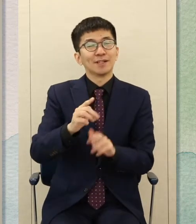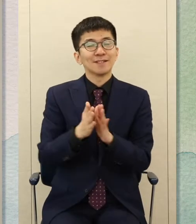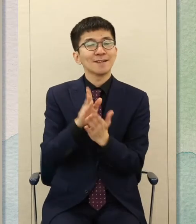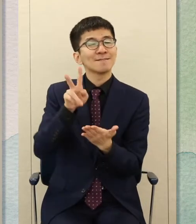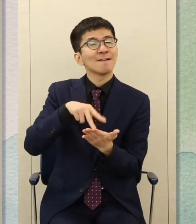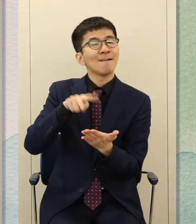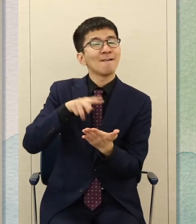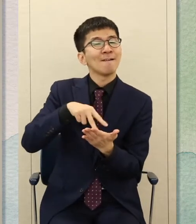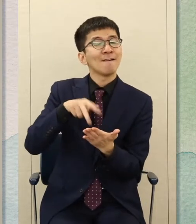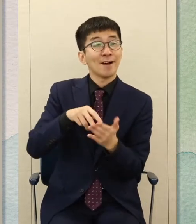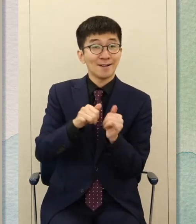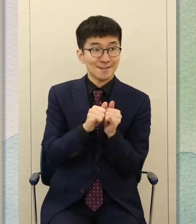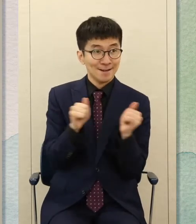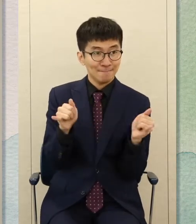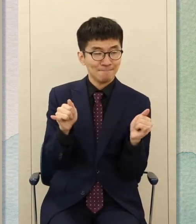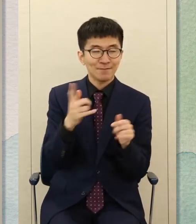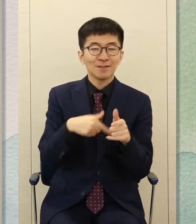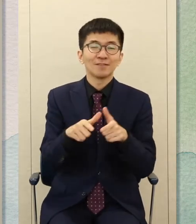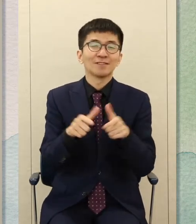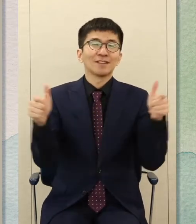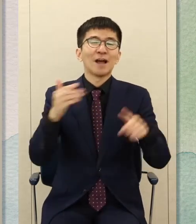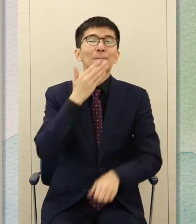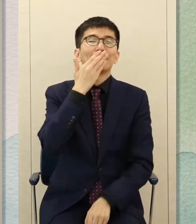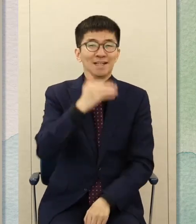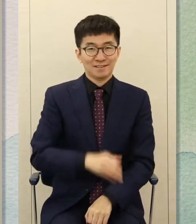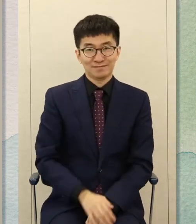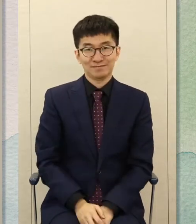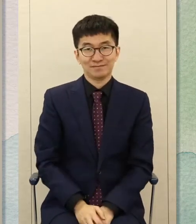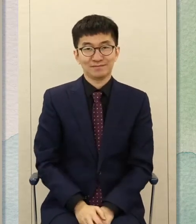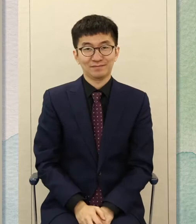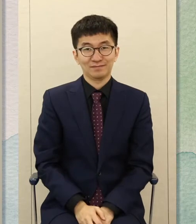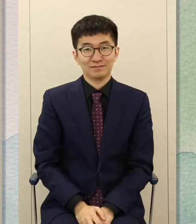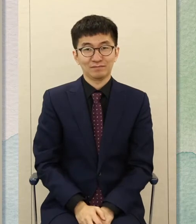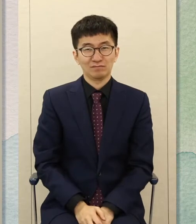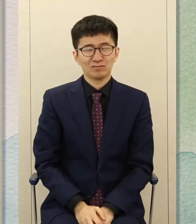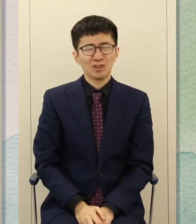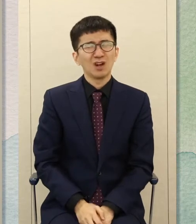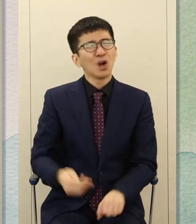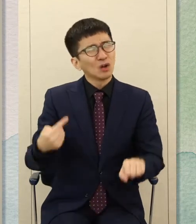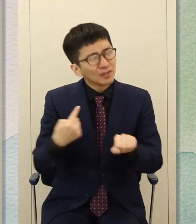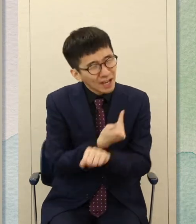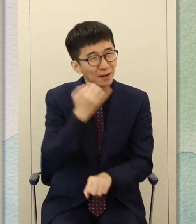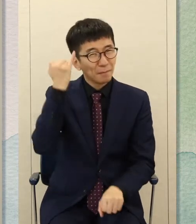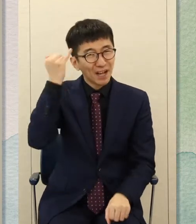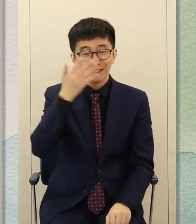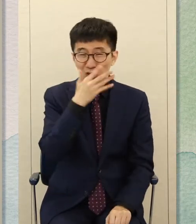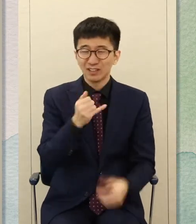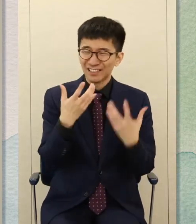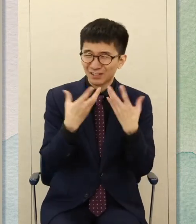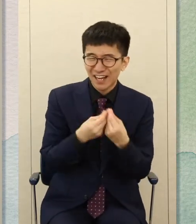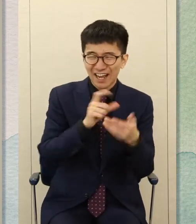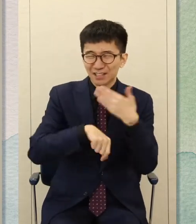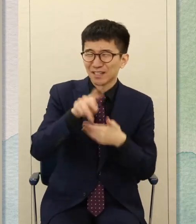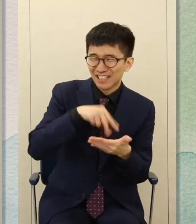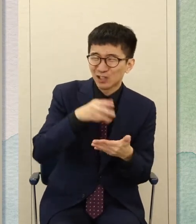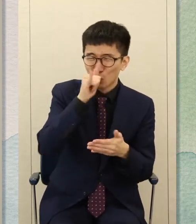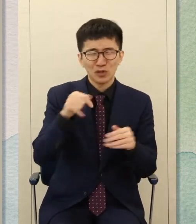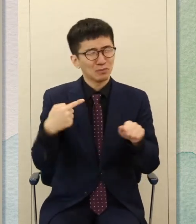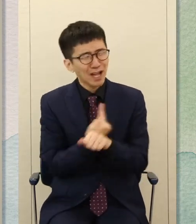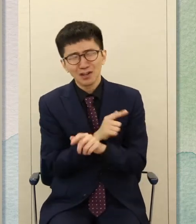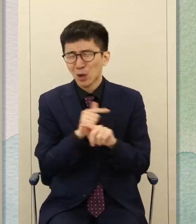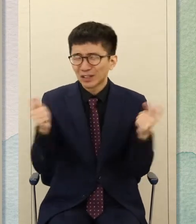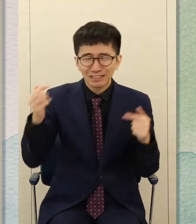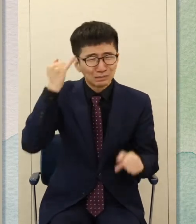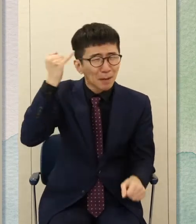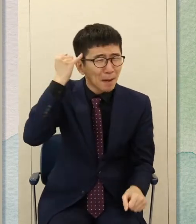이상적 독자를 많이 늘릴 수 있는 방법이 있습니다. 물론 다른 방법도 있어요. 저 아침 독서를 한다든가 뭐 이런 것도